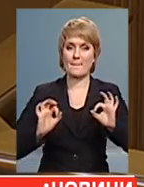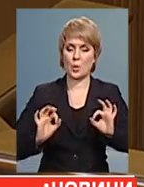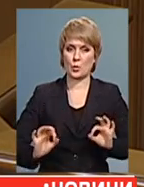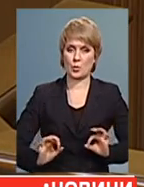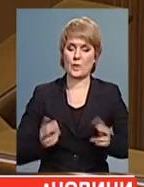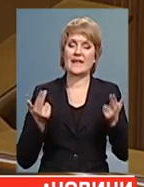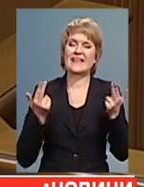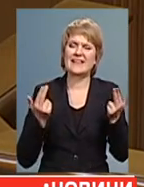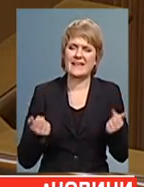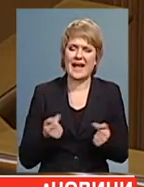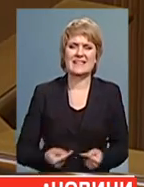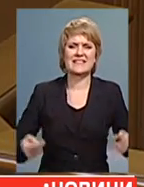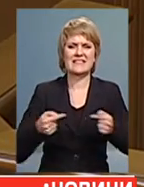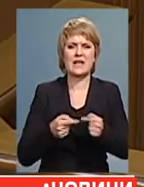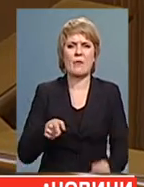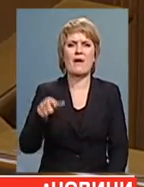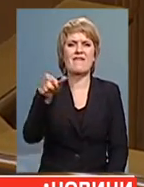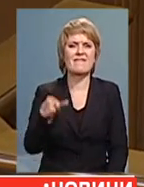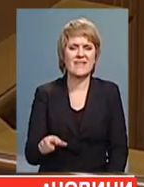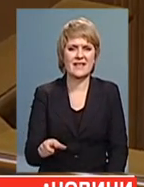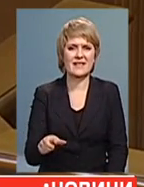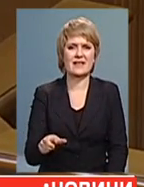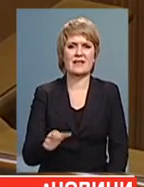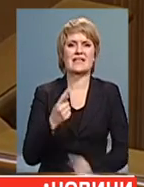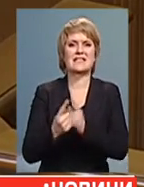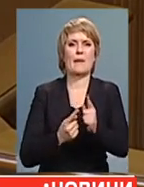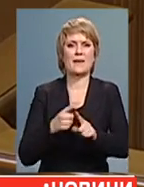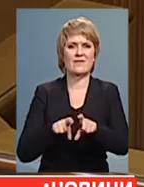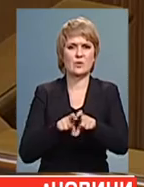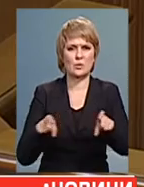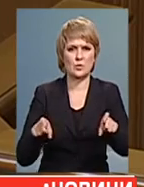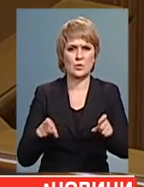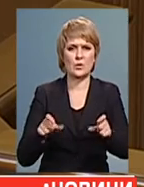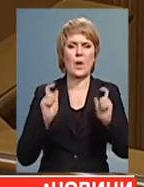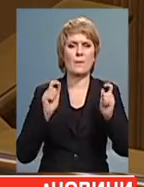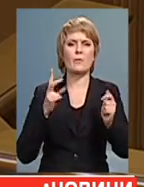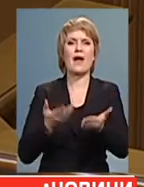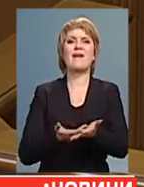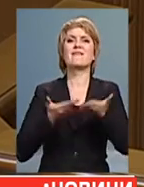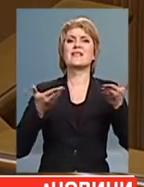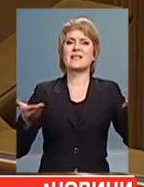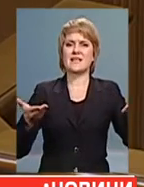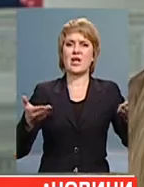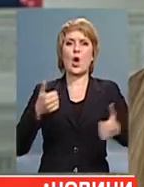саме він змінив структуру, да, саме він пішов на відкриті конкурси регіональних прокурорів.